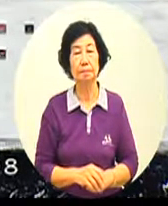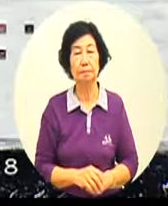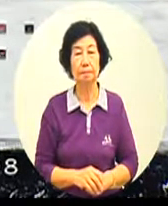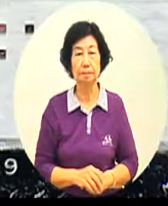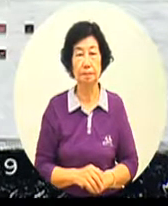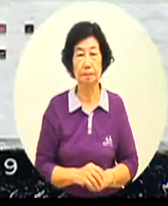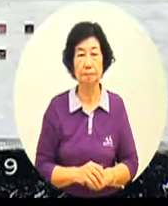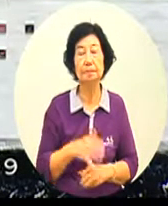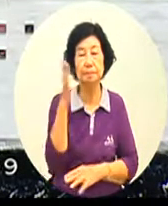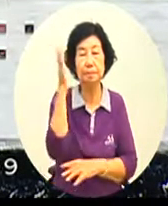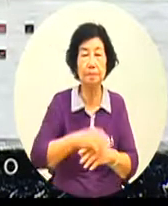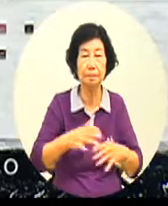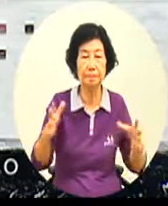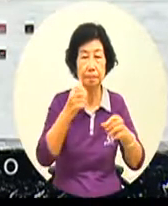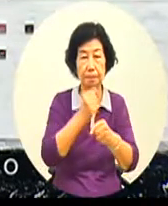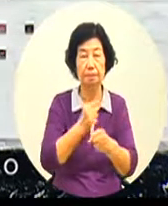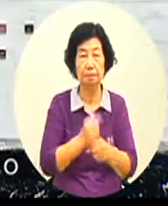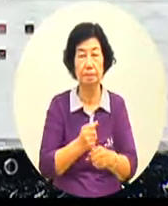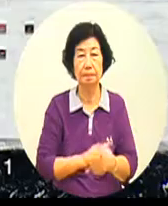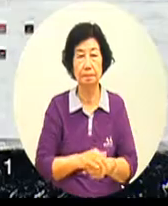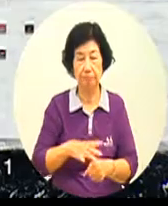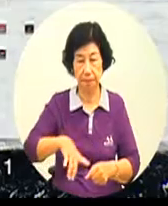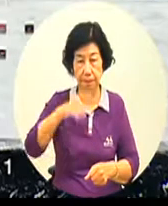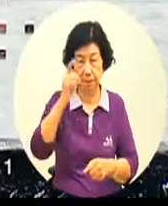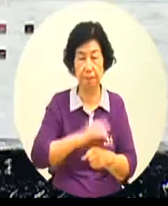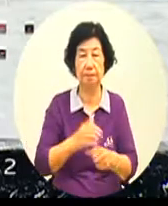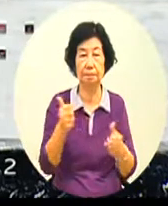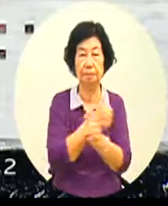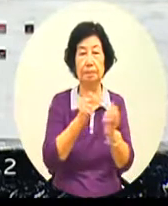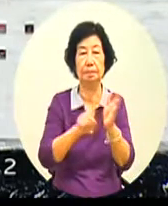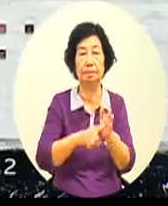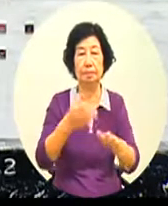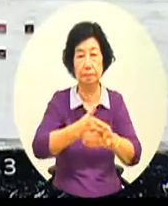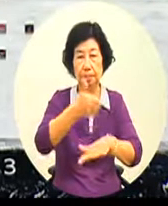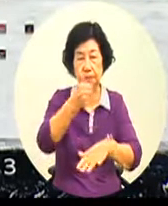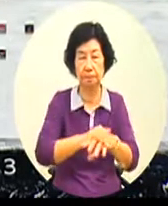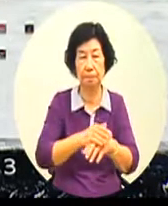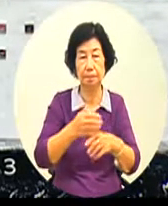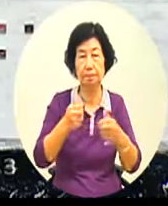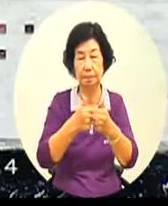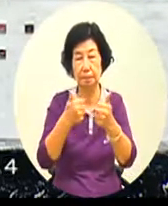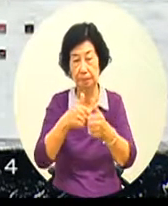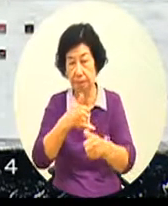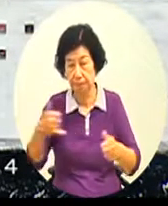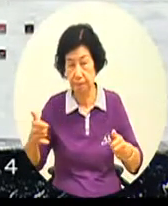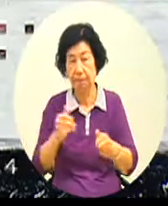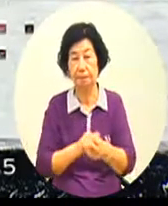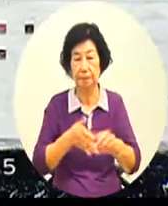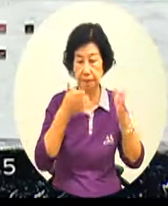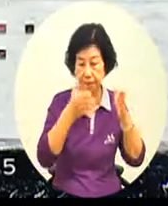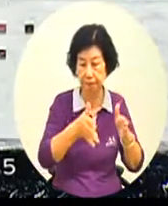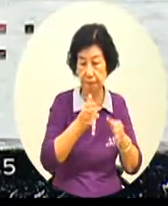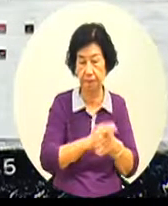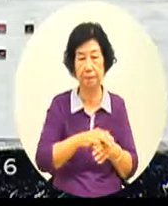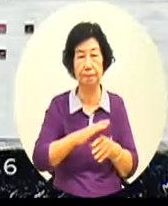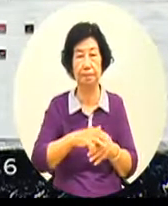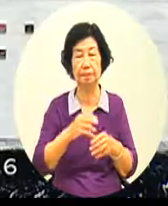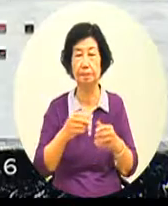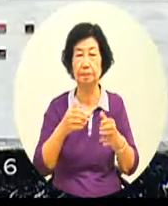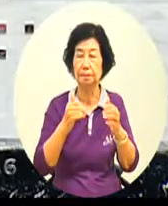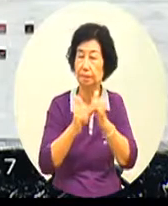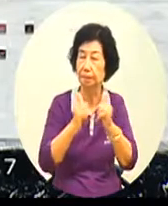市府伙伴，首先在这边代表社会局感谢各位议员对于社福工作的支持。我们持